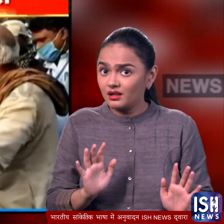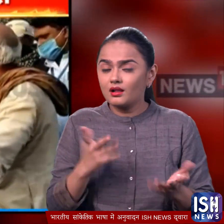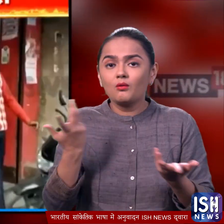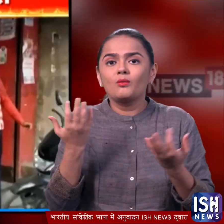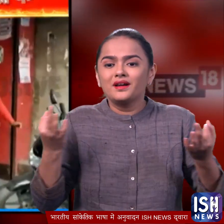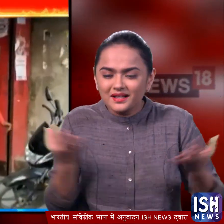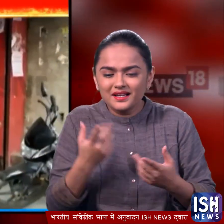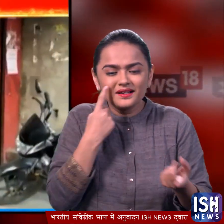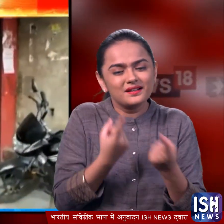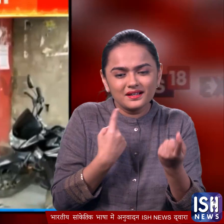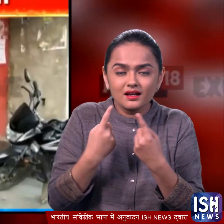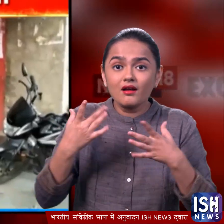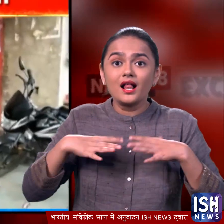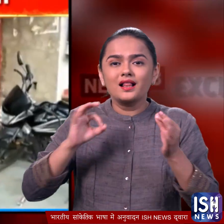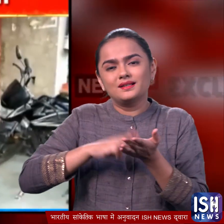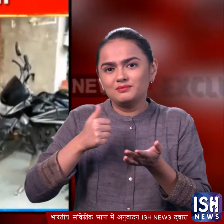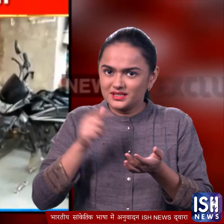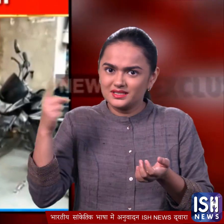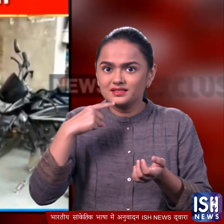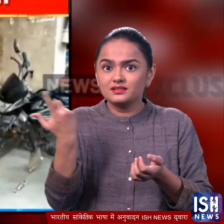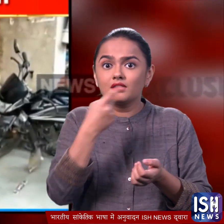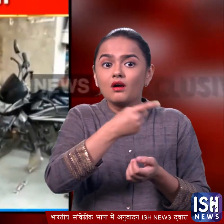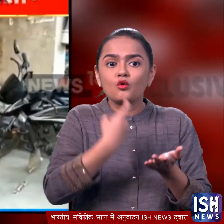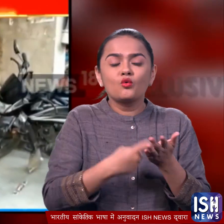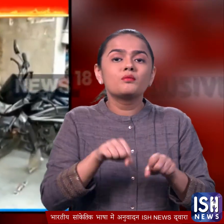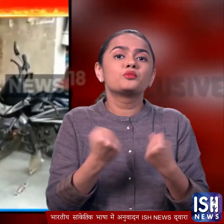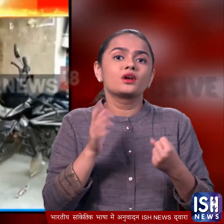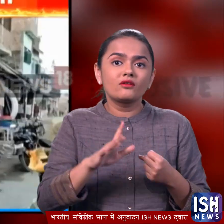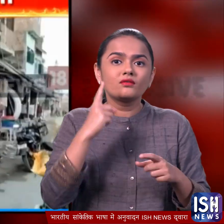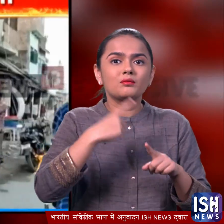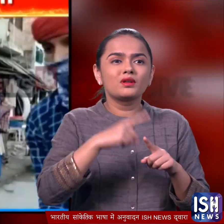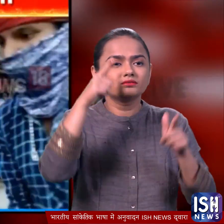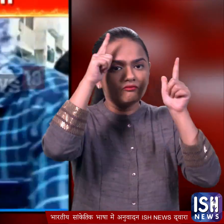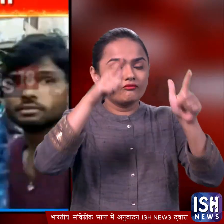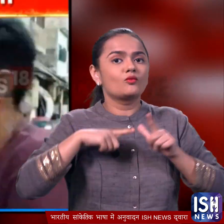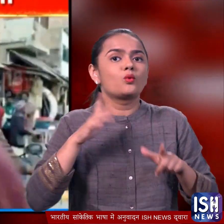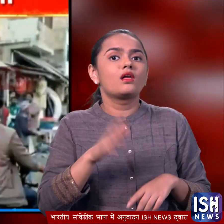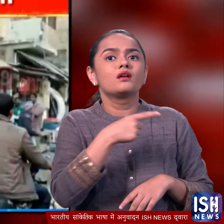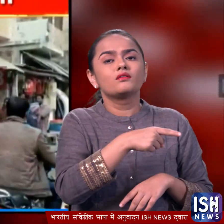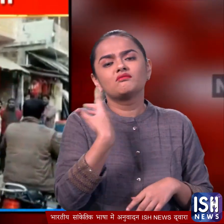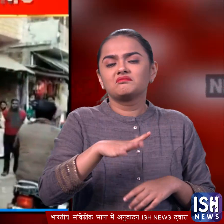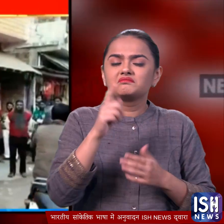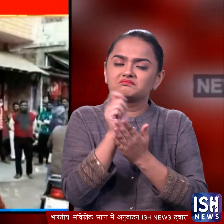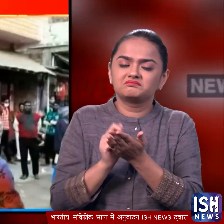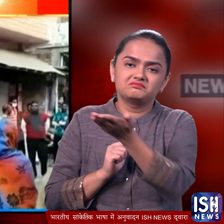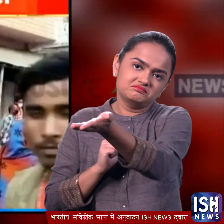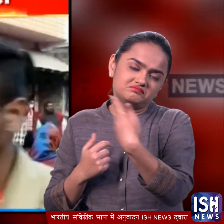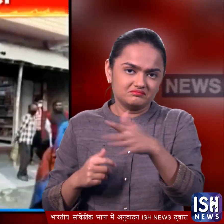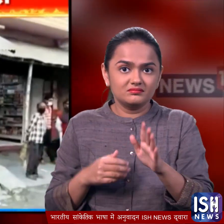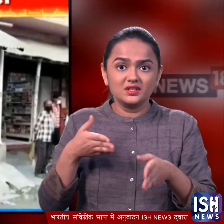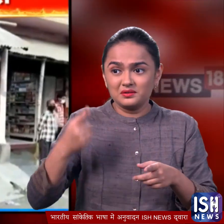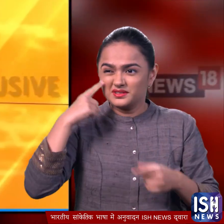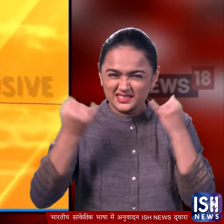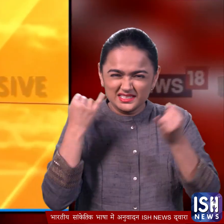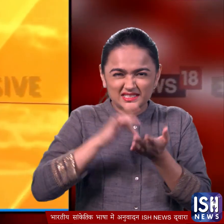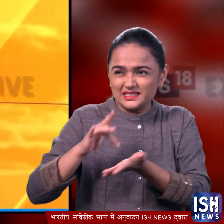सबब बन गया, क्योंकि शुरुआती जांच के बाद स्वास्थ्य विभाग ने वैक्सीनेशन के नियम तोड़ने और धोखाधड़ी का आरोप लगाते हुए उनके खिलाफ शिकायत दर्ज करवा